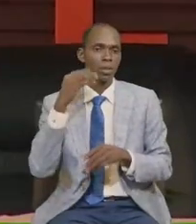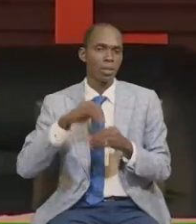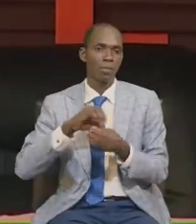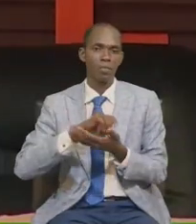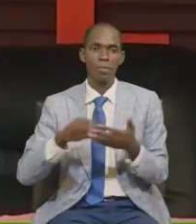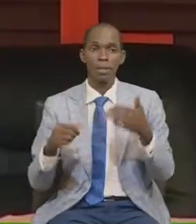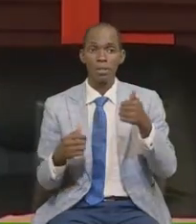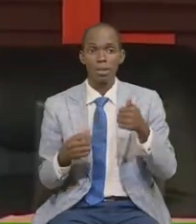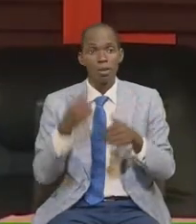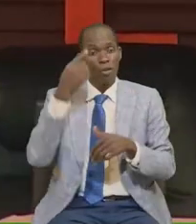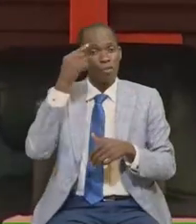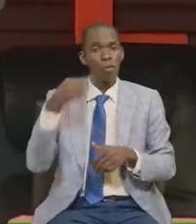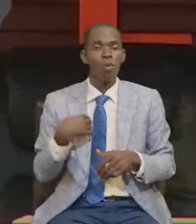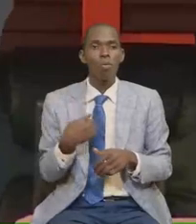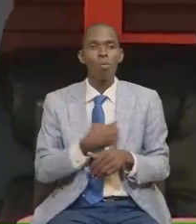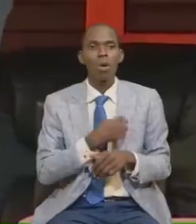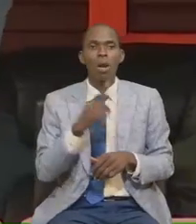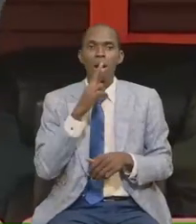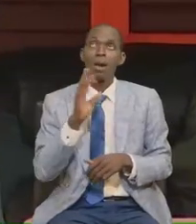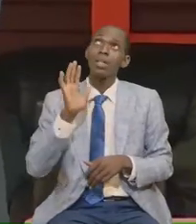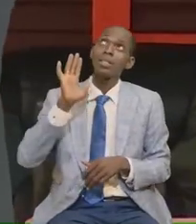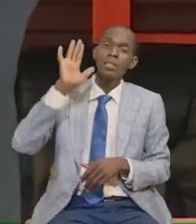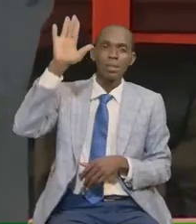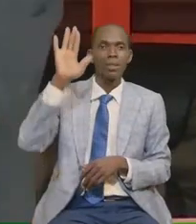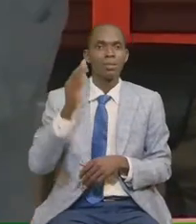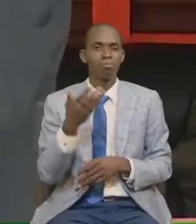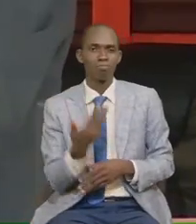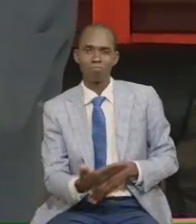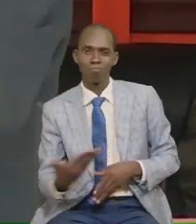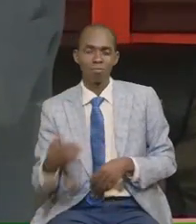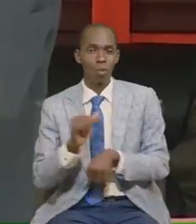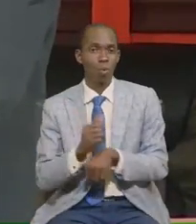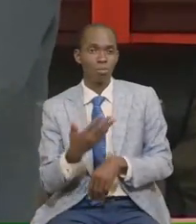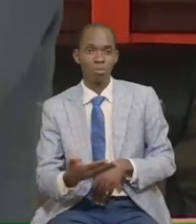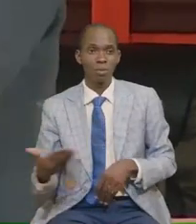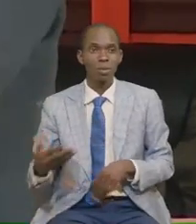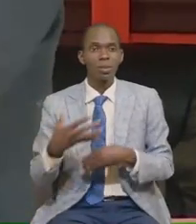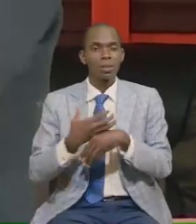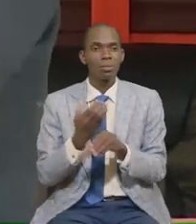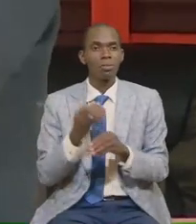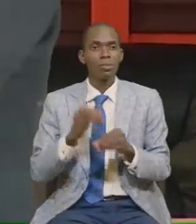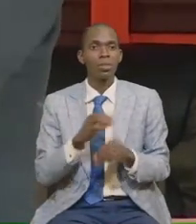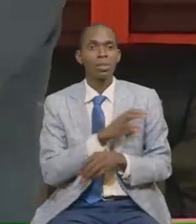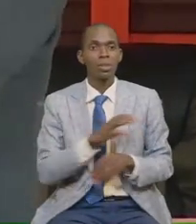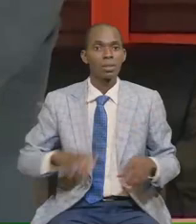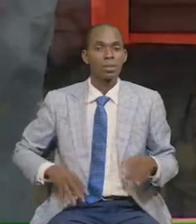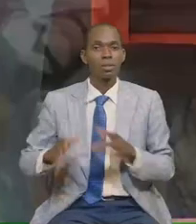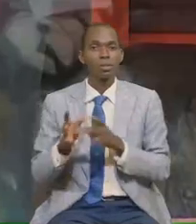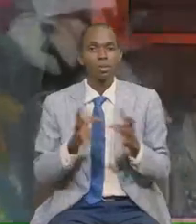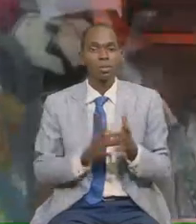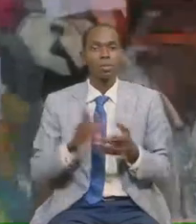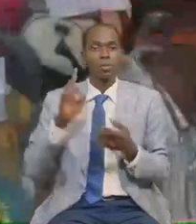Car nous sommes son ouvrage, ayant été créés en Jésus-Christ pour de